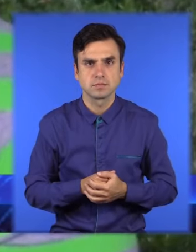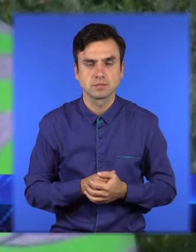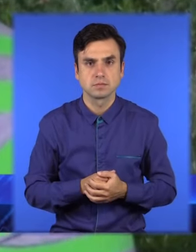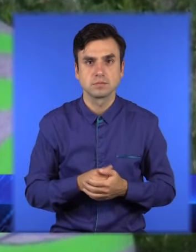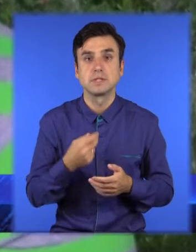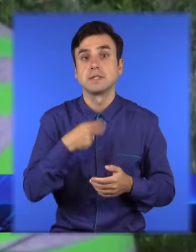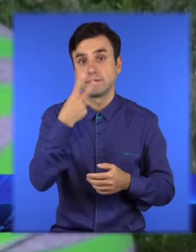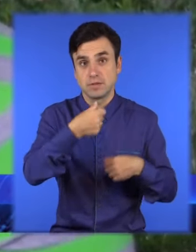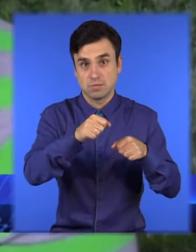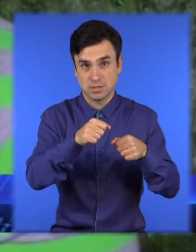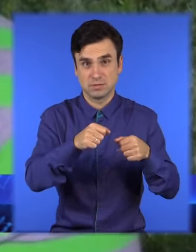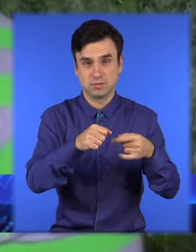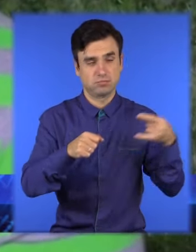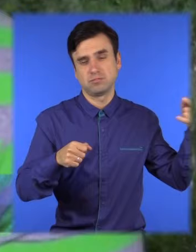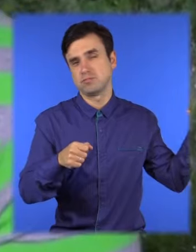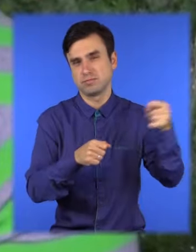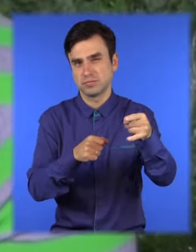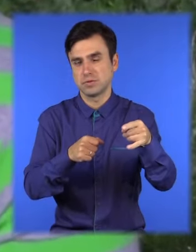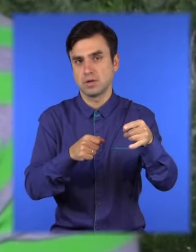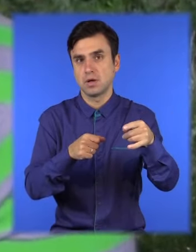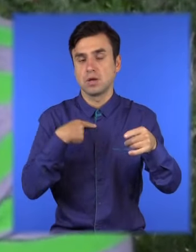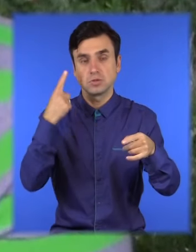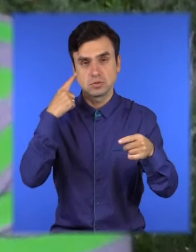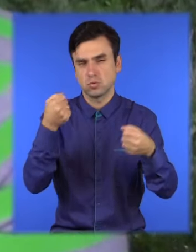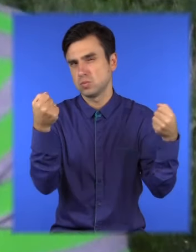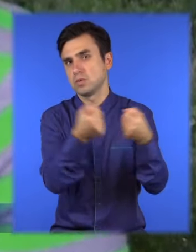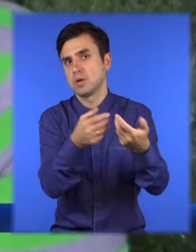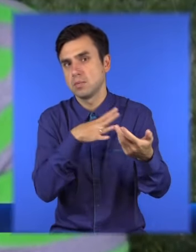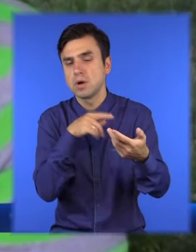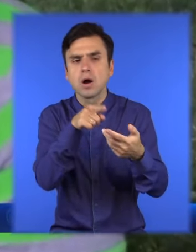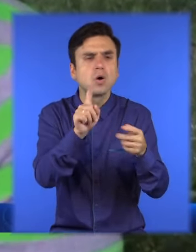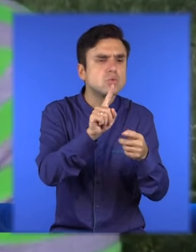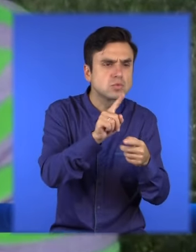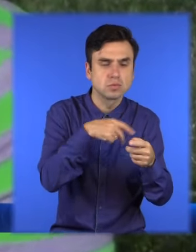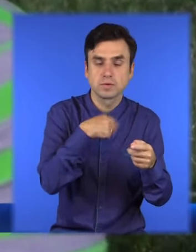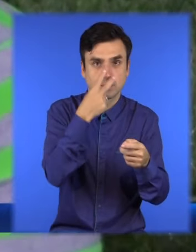услышали удар і все. А як що произошло, ми розказати не можемо. Ну, це дуже швидко